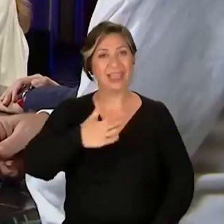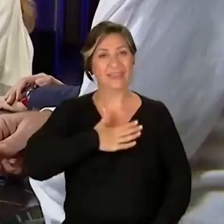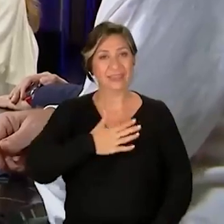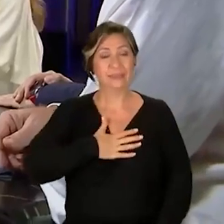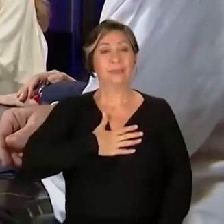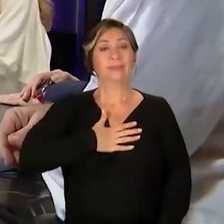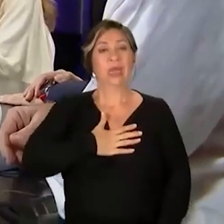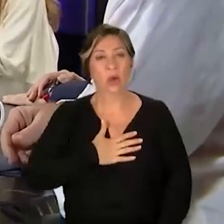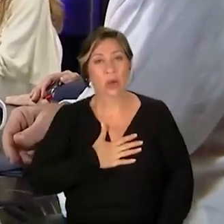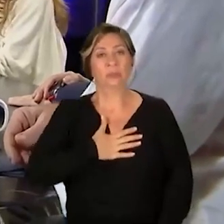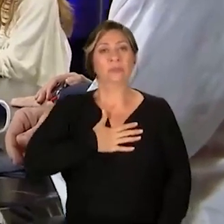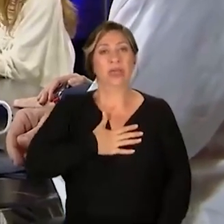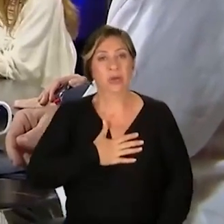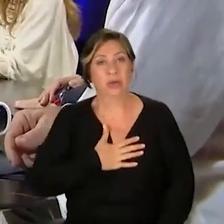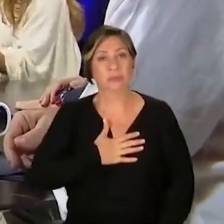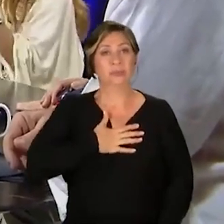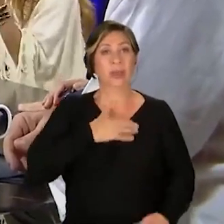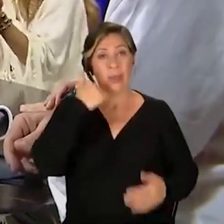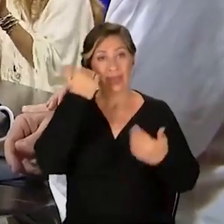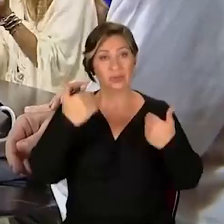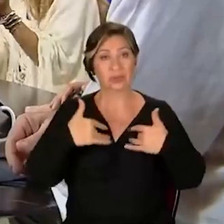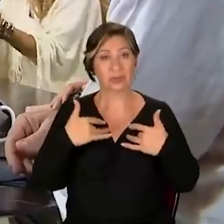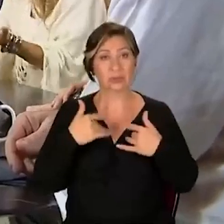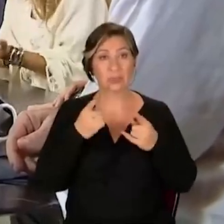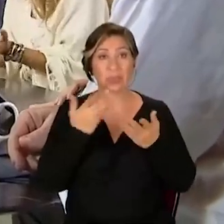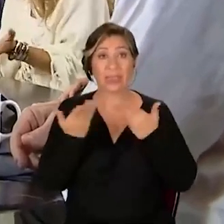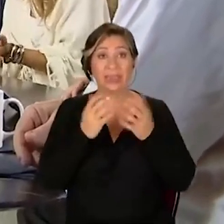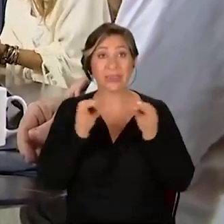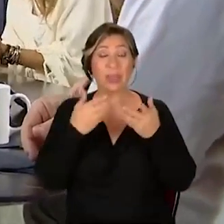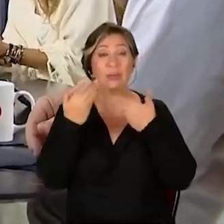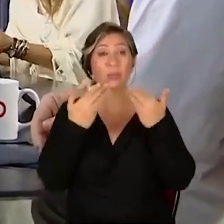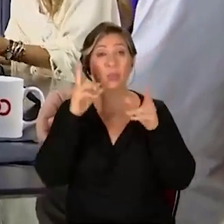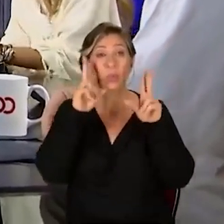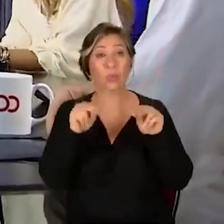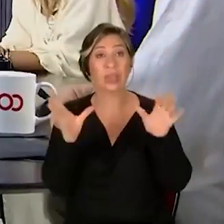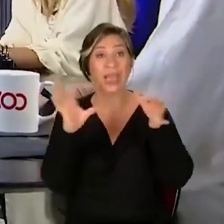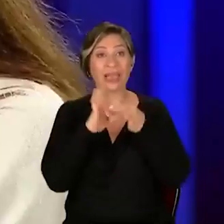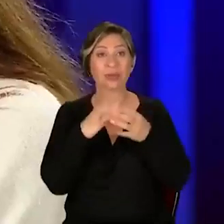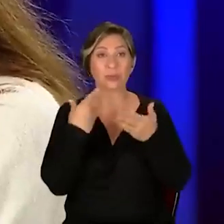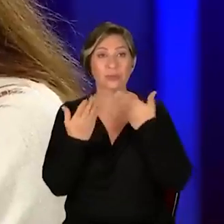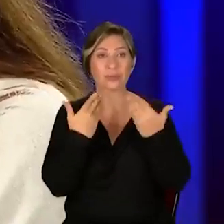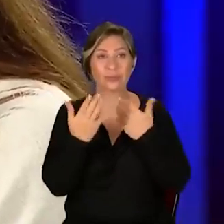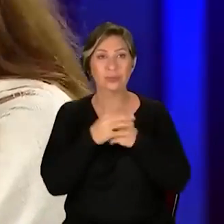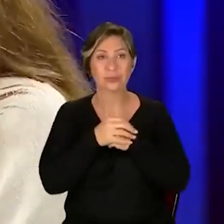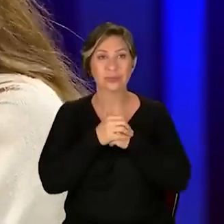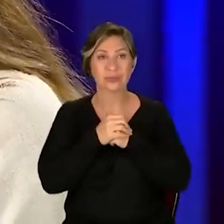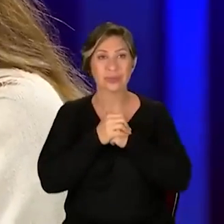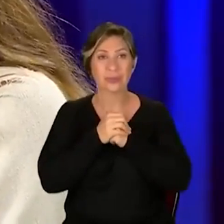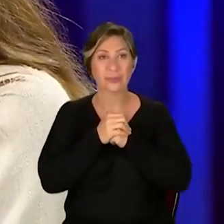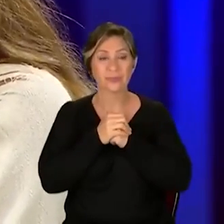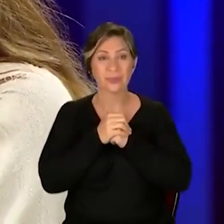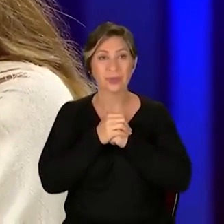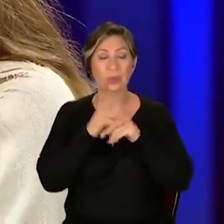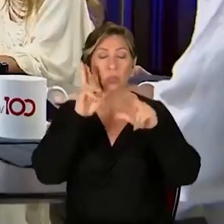zaman şu an akciğerdeki... Ama tabii ben hiç bunlara giremiyorum çünkü uykuyla ilgili konuşuyoruz. O yüzden doğru. Hani giremedim. Bu